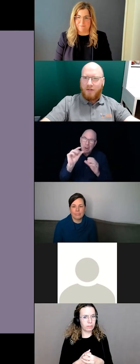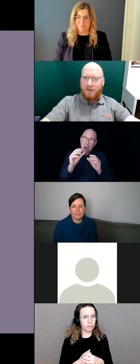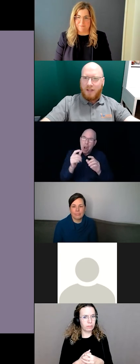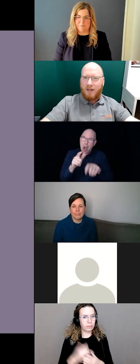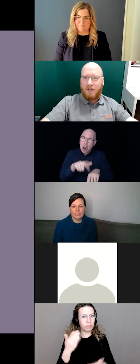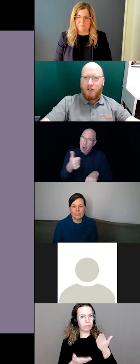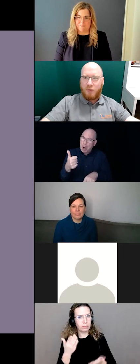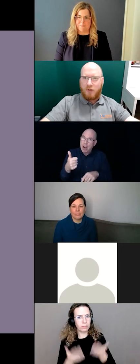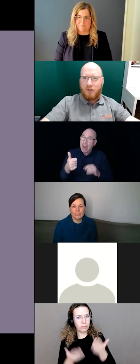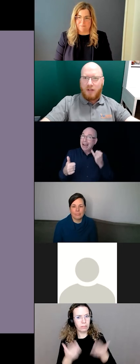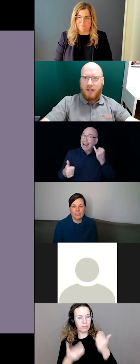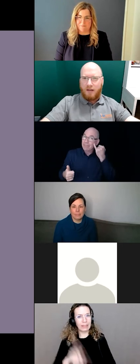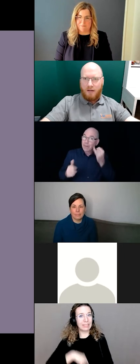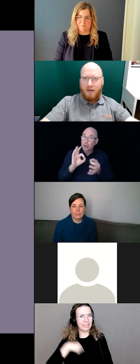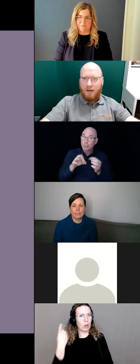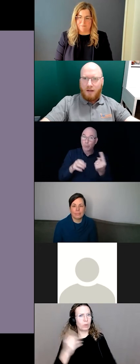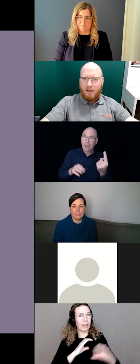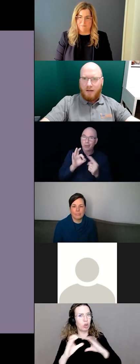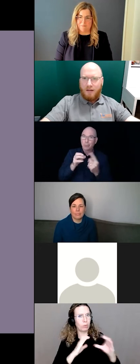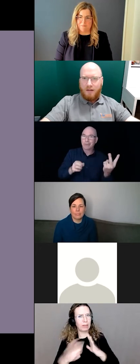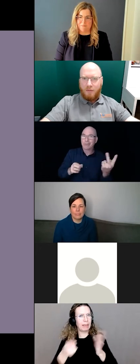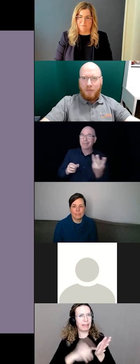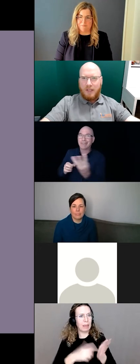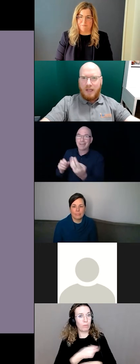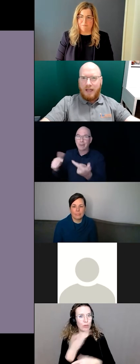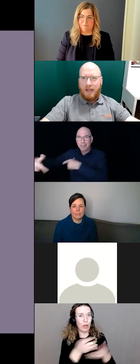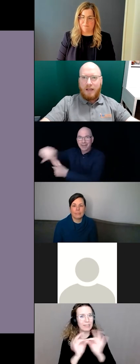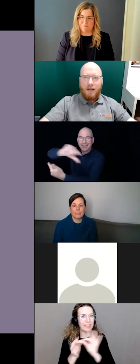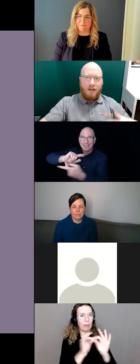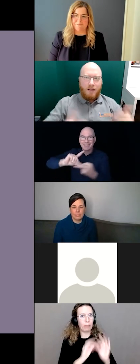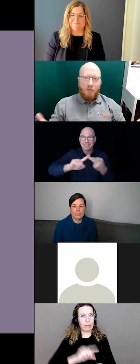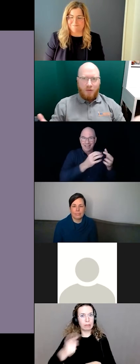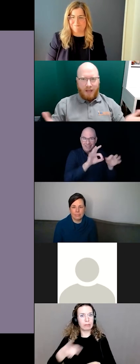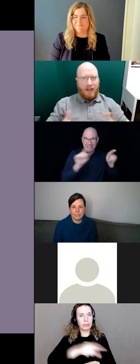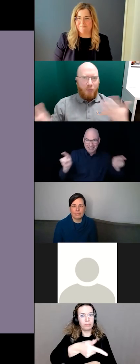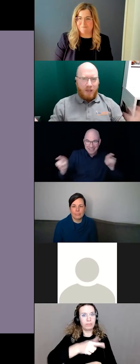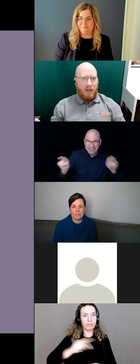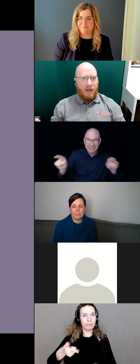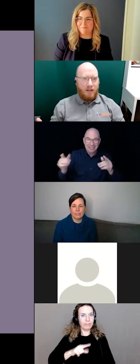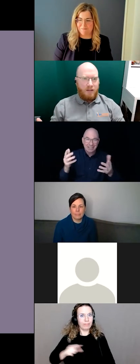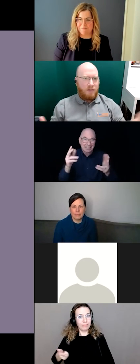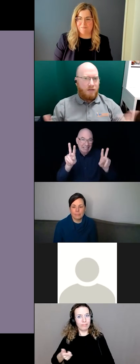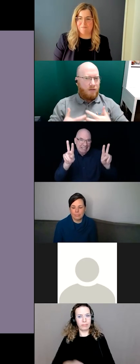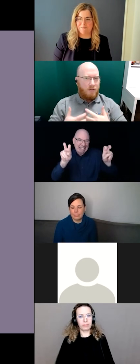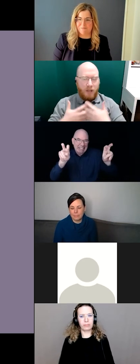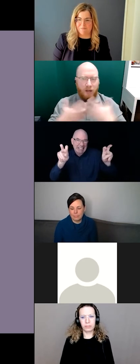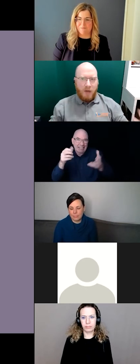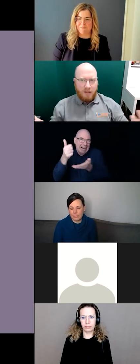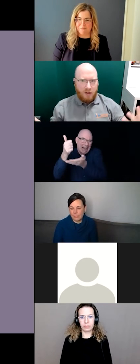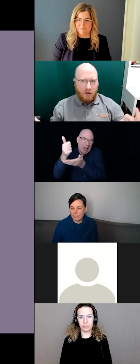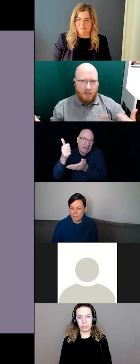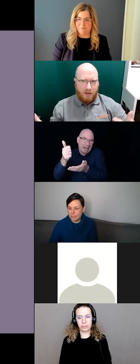à communiquer quand nous avons plusieurs interprètes basically like helping and qui bringing the aident message across to